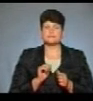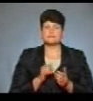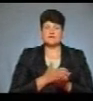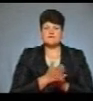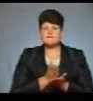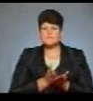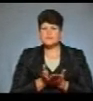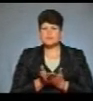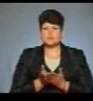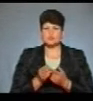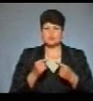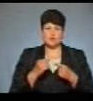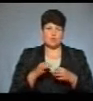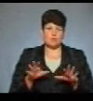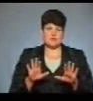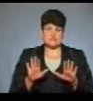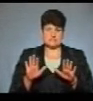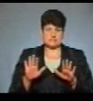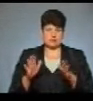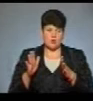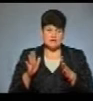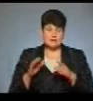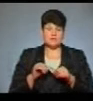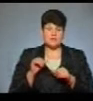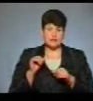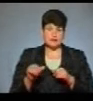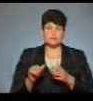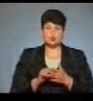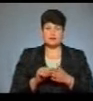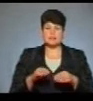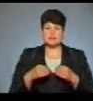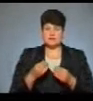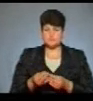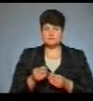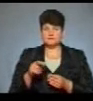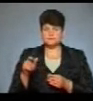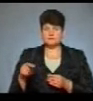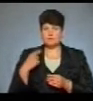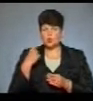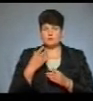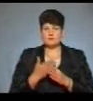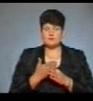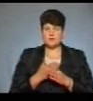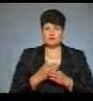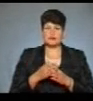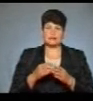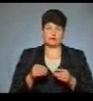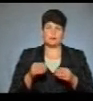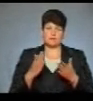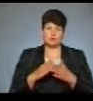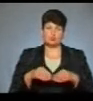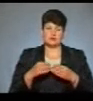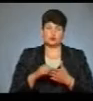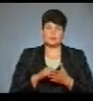виходи з любої ситуації. Окрім стандартного пакету документів, які подають абітурієнти, особи пільгових категорій мають подати документ,